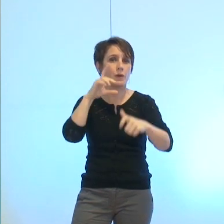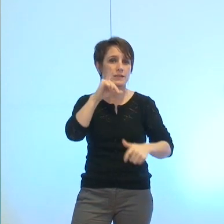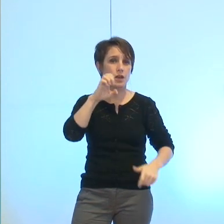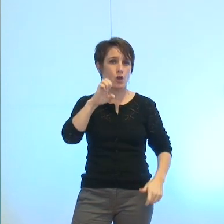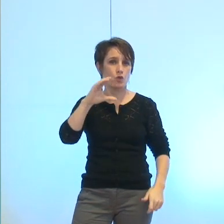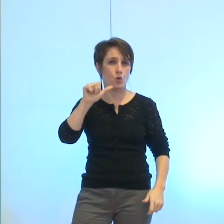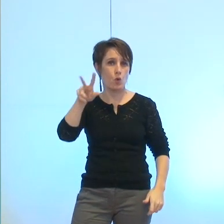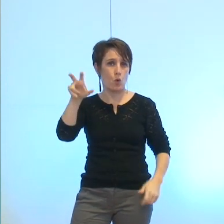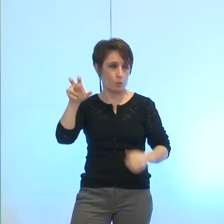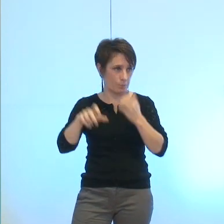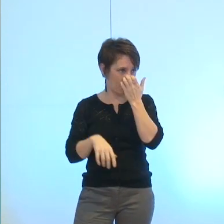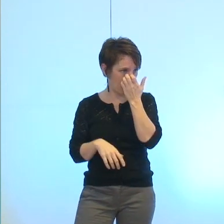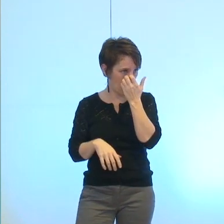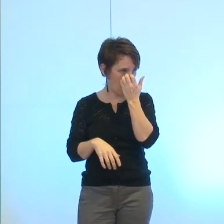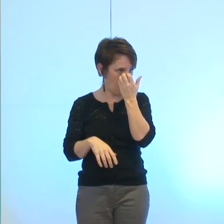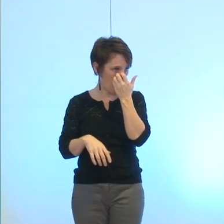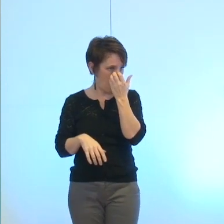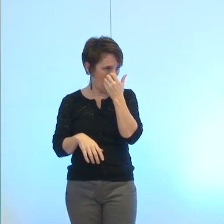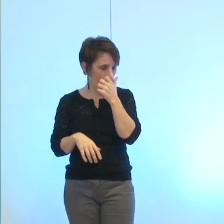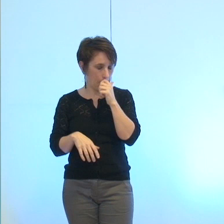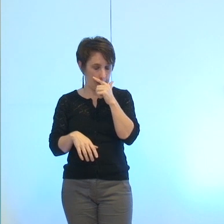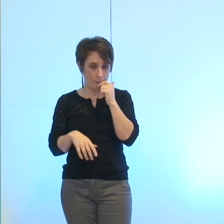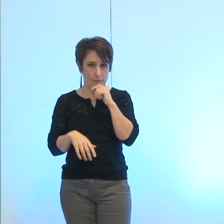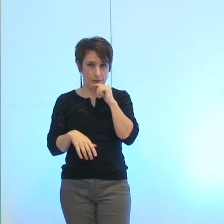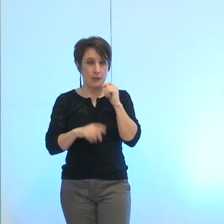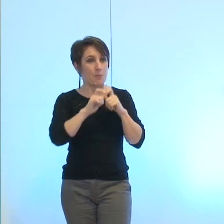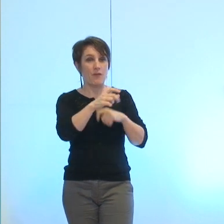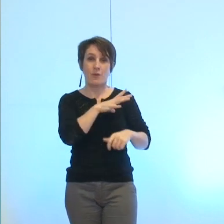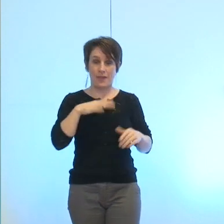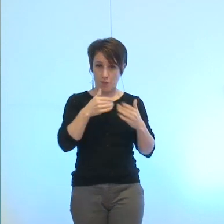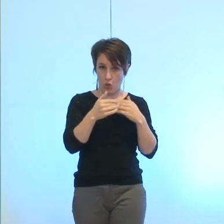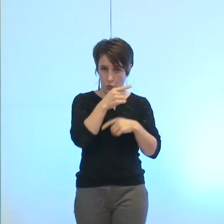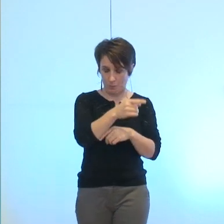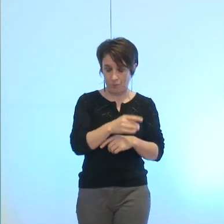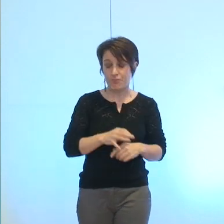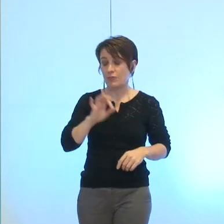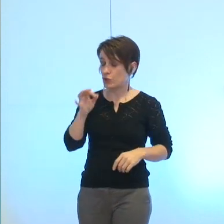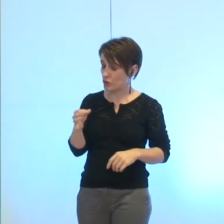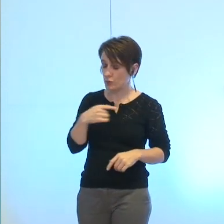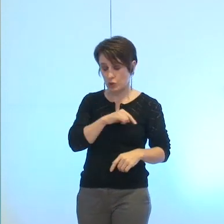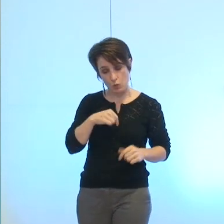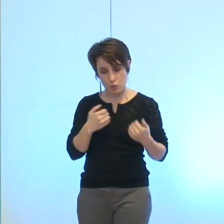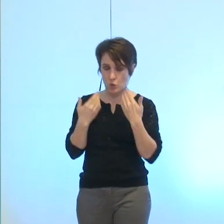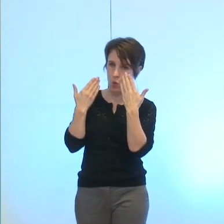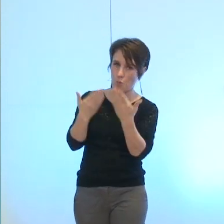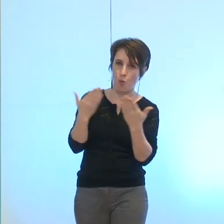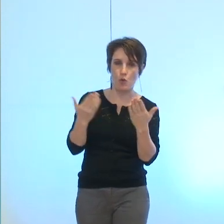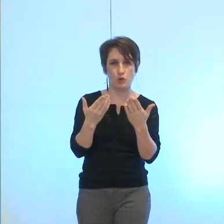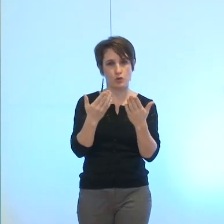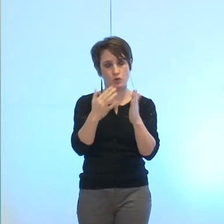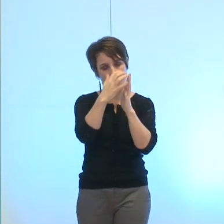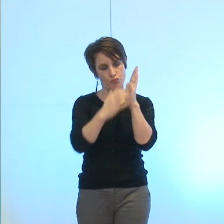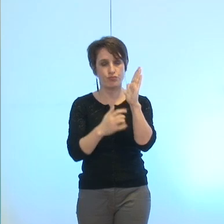avec la délibération que nous venons de voter nous vous proposons un amendement qui organise le démontage du